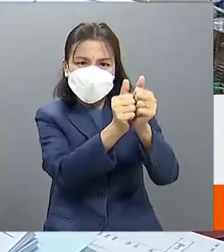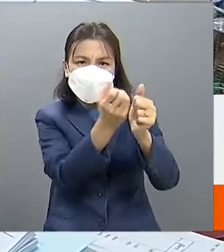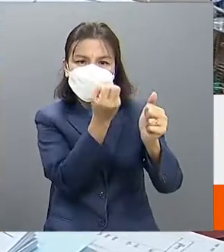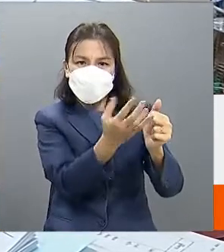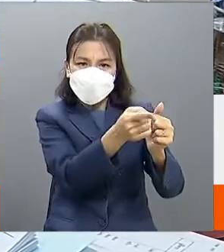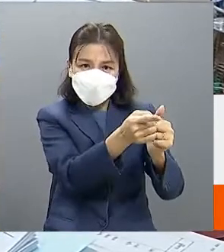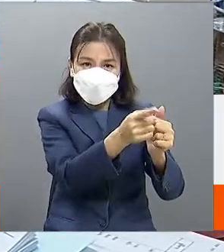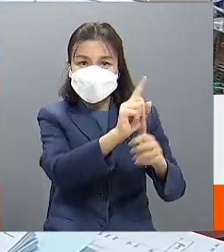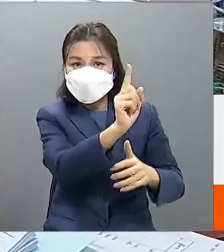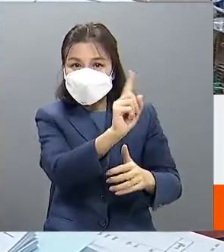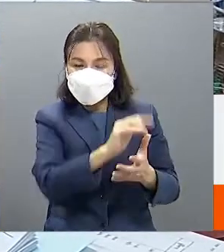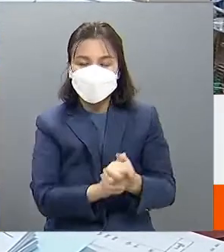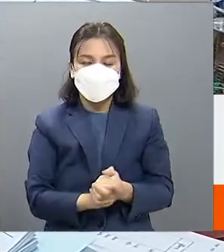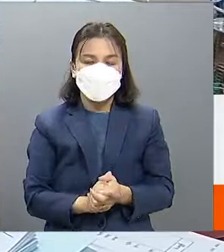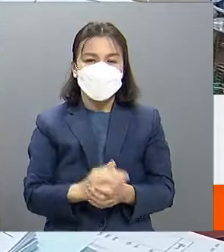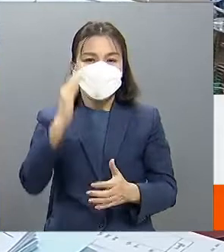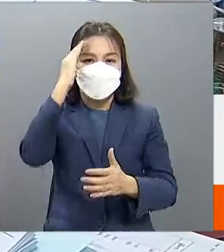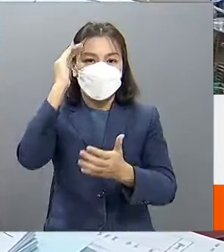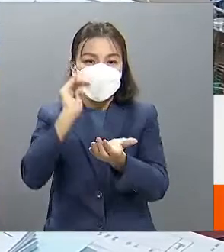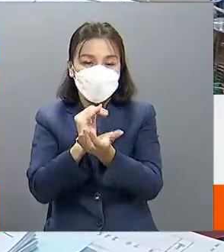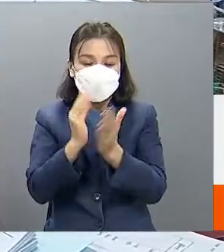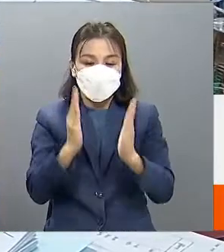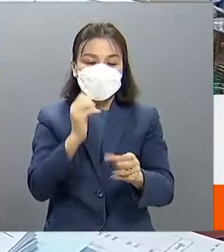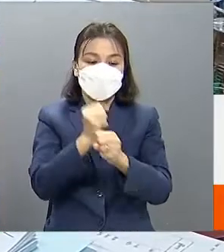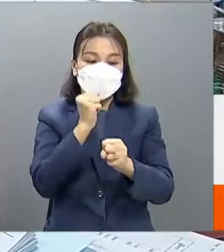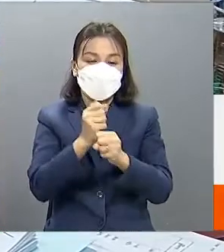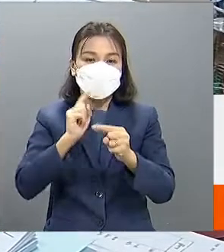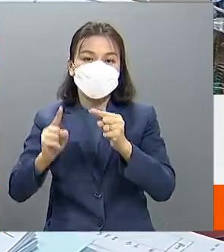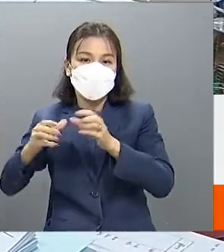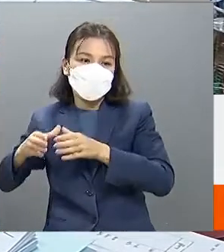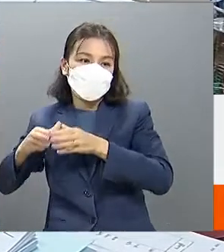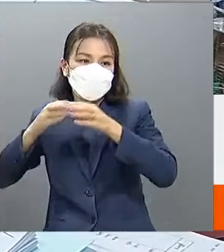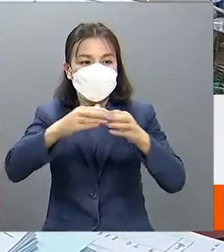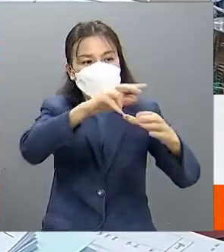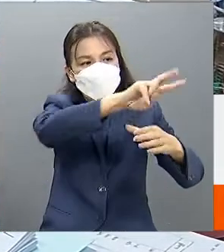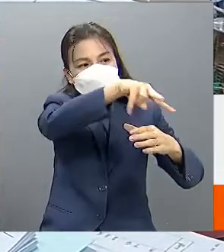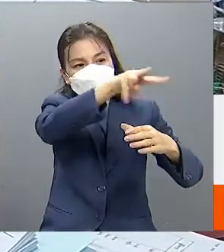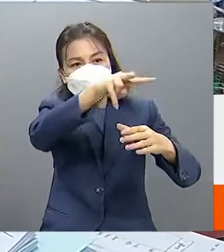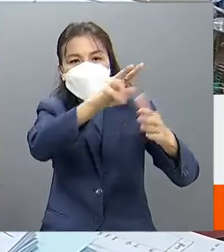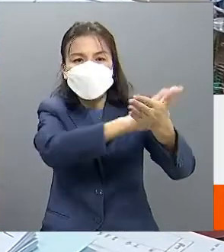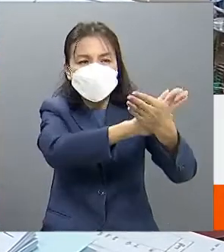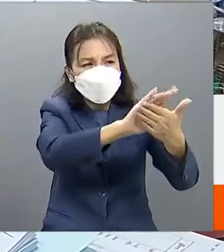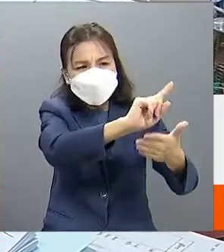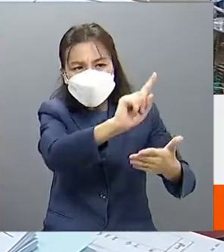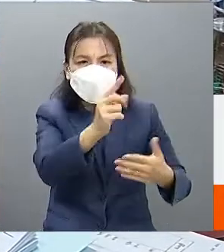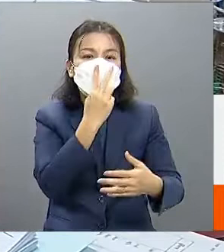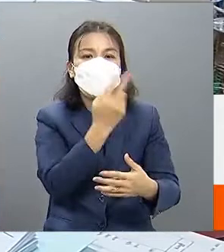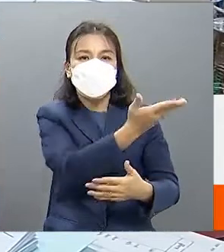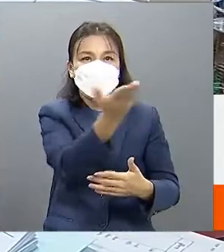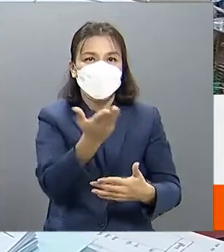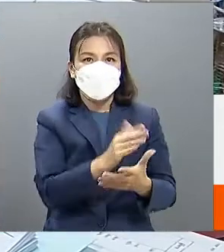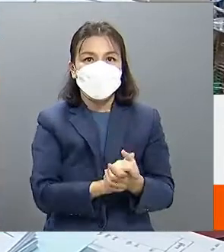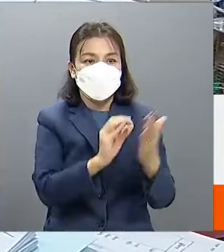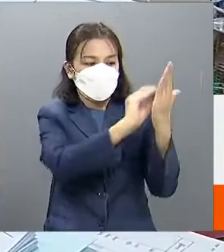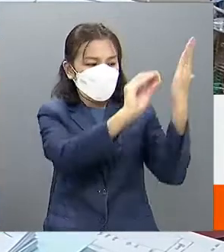ส่งเจ้าหน้าที่ส่วนจัดส่วนกลางนะครับไปช่วยในการดูแลความเรียบร้อยนะครับ อาทิเช่นจังหวัดไหนบอกได้ไ หม